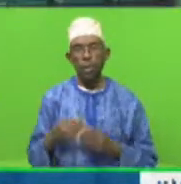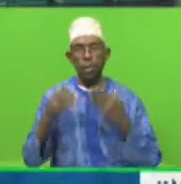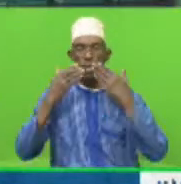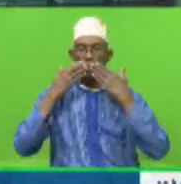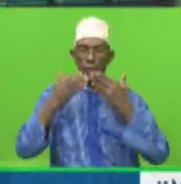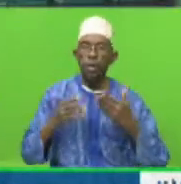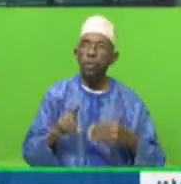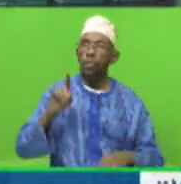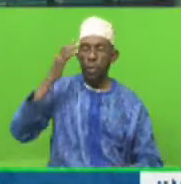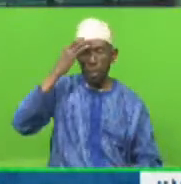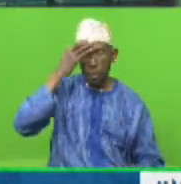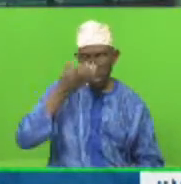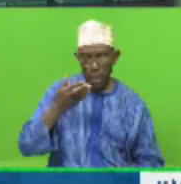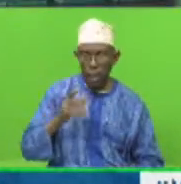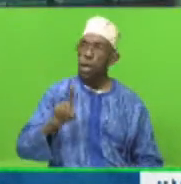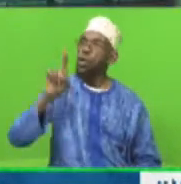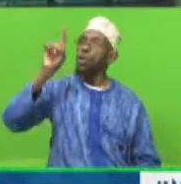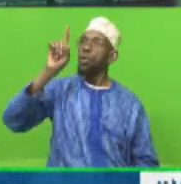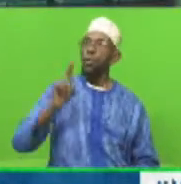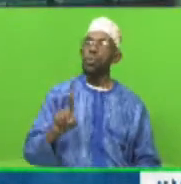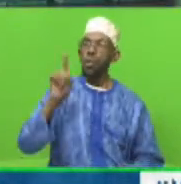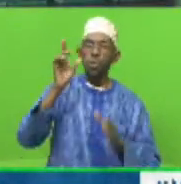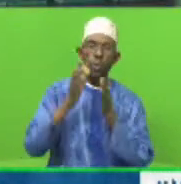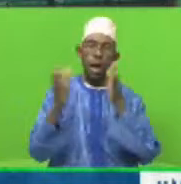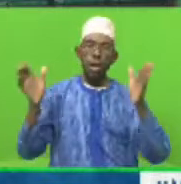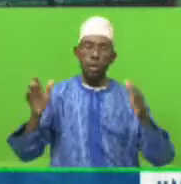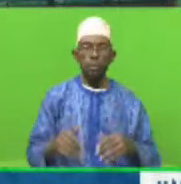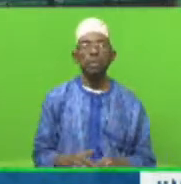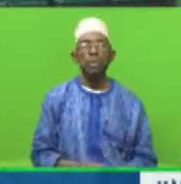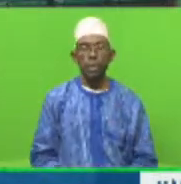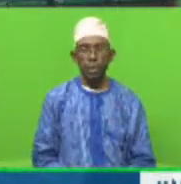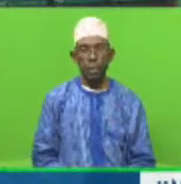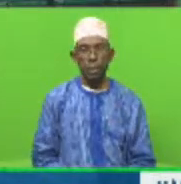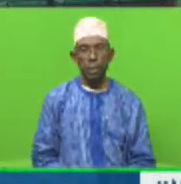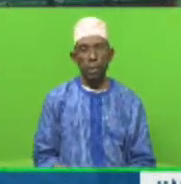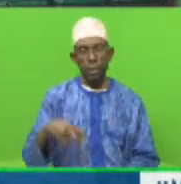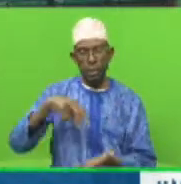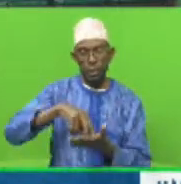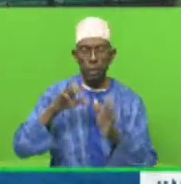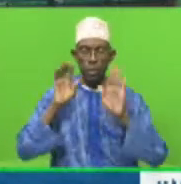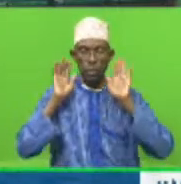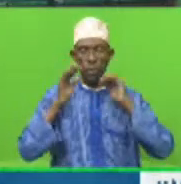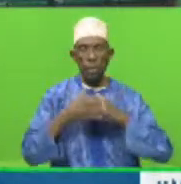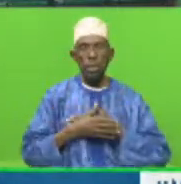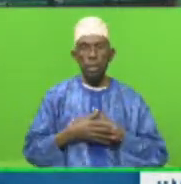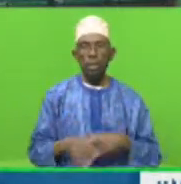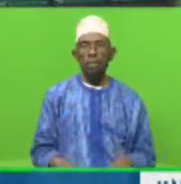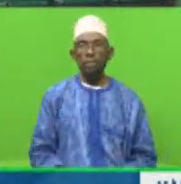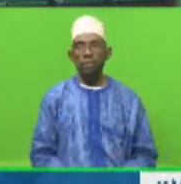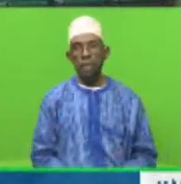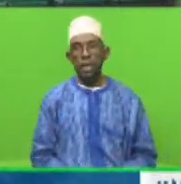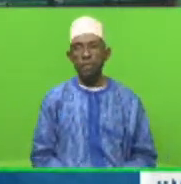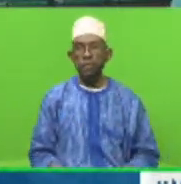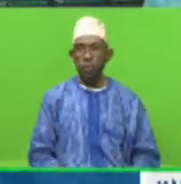على نعمه يزدكم، ولذكر الله أكبر وأولى وأتم. أقم الصلاة.